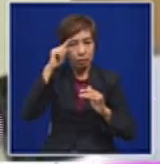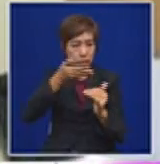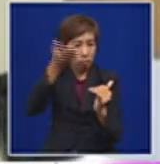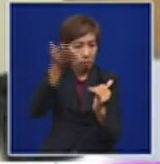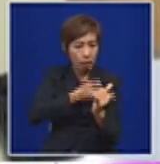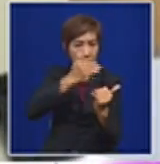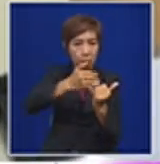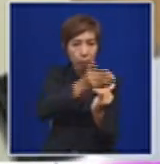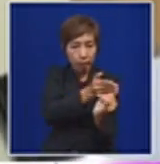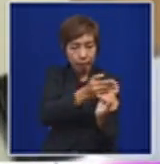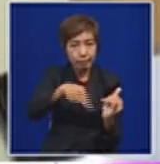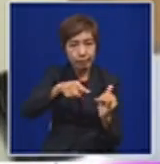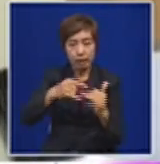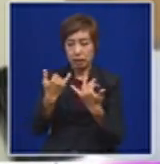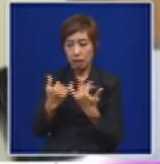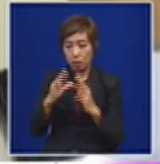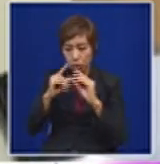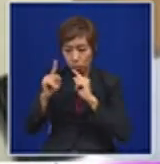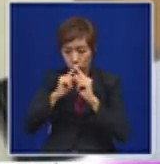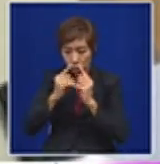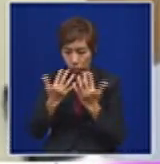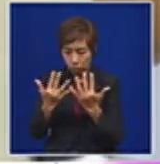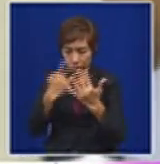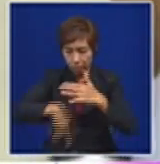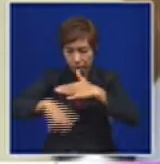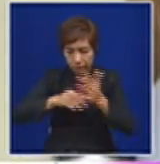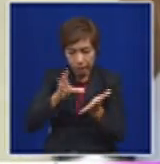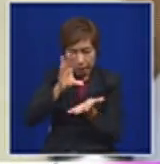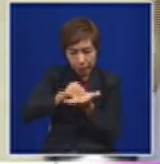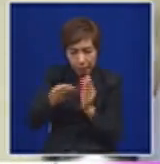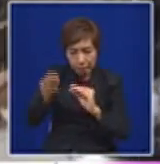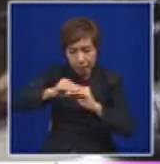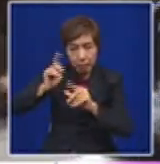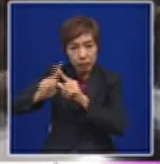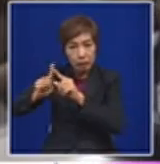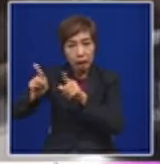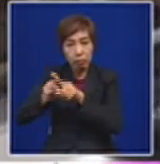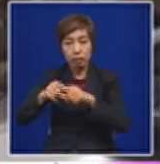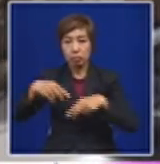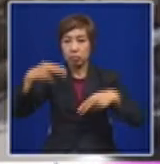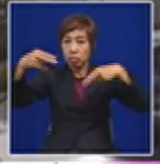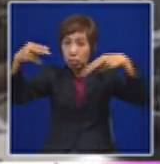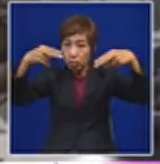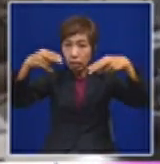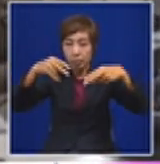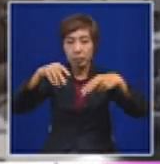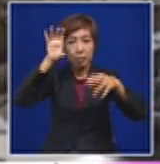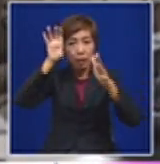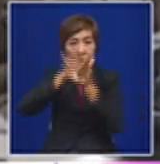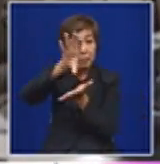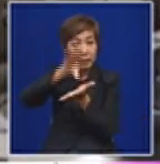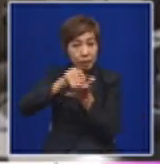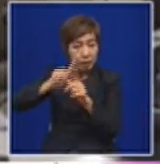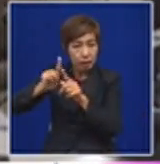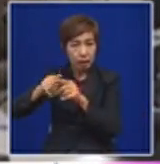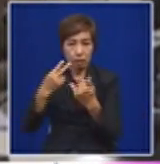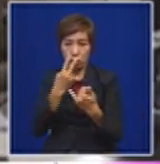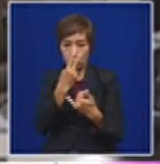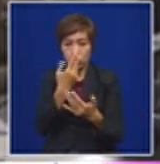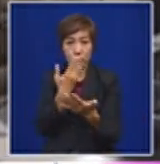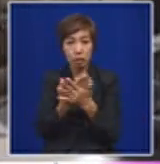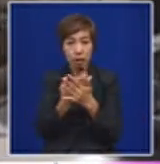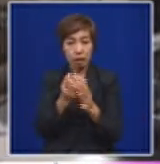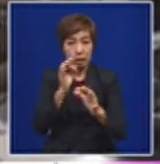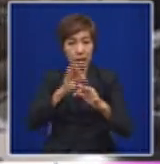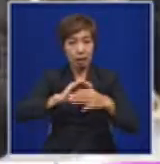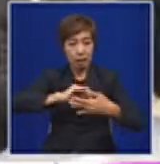ที่ต้องรวบรวมพยานหลักฐานเพิ่มเติมอาทิภาพจากกล้องวงจรปิดพร้อมกันนี้ตำรวจกำลังตรวจสอบเส้นทางการเงินที่ถูกโอนจ